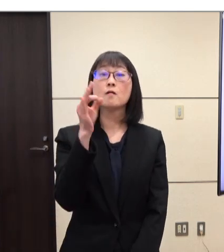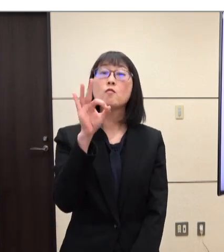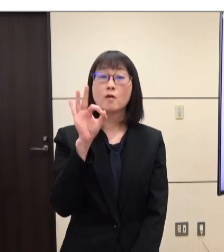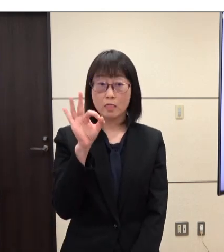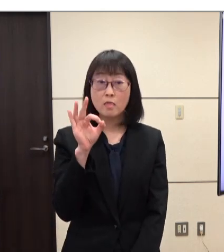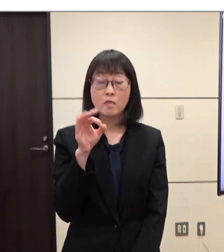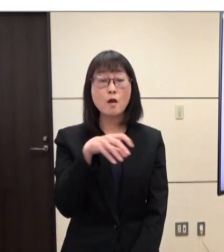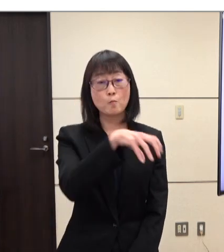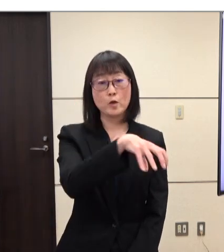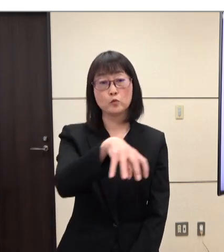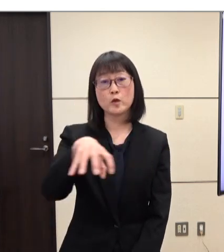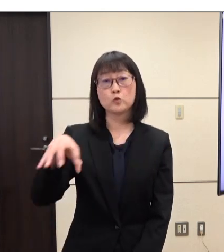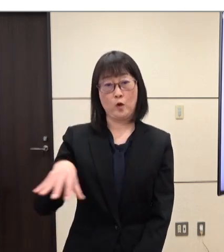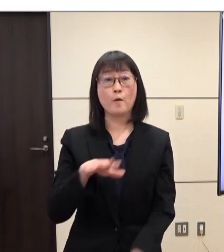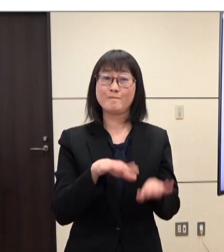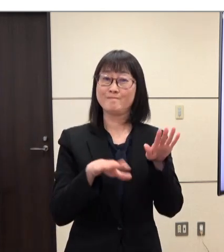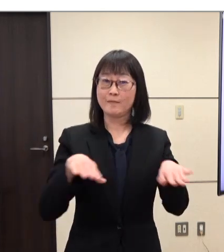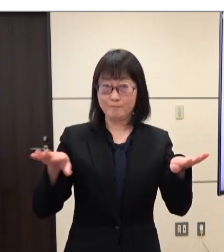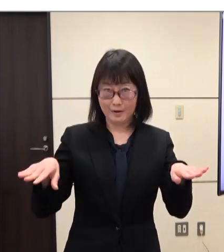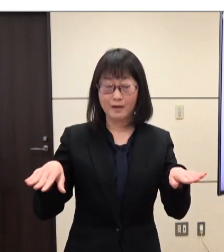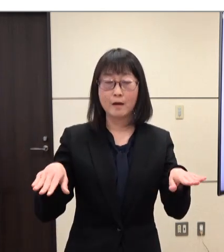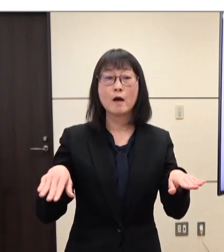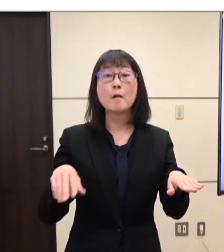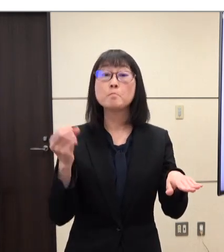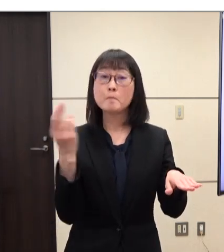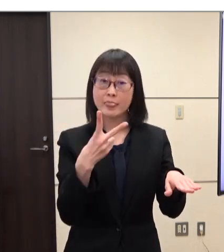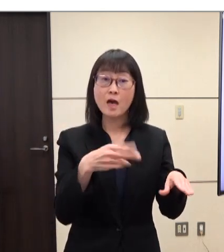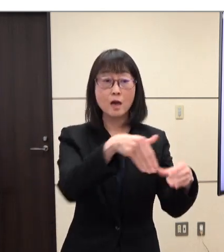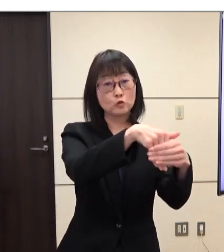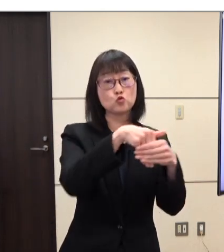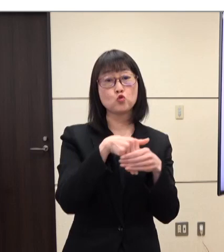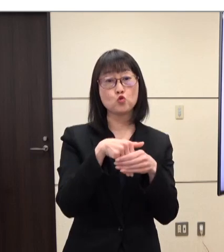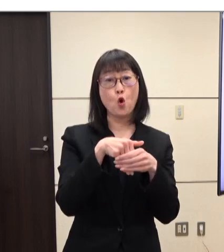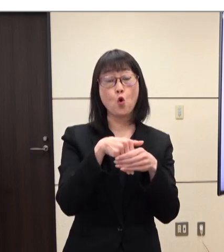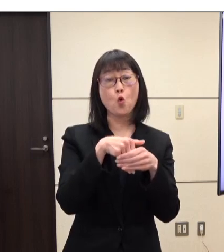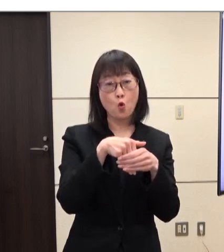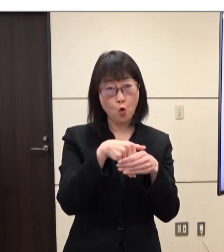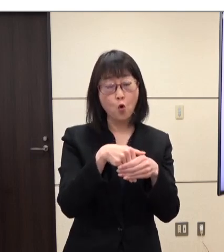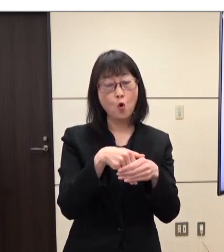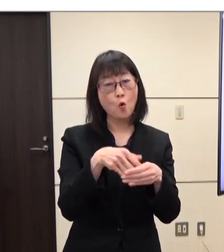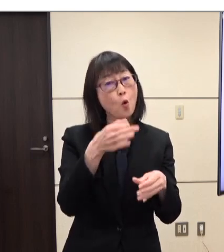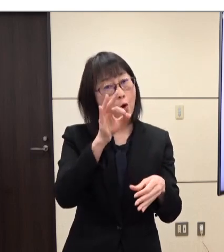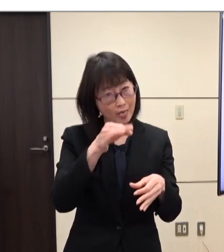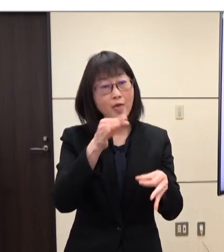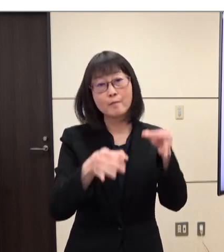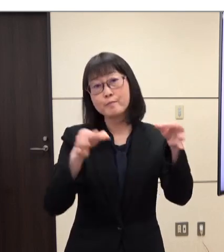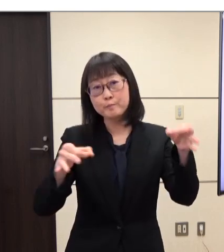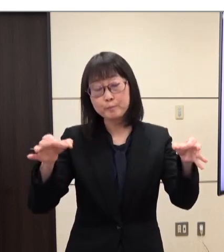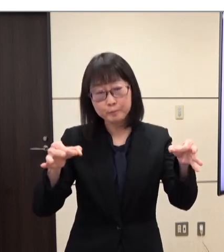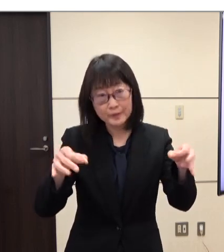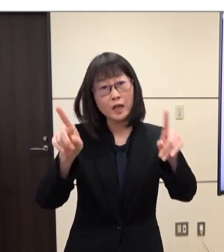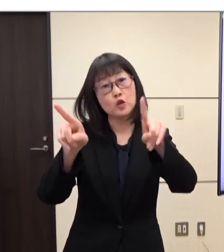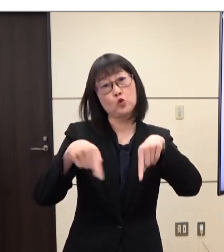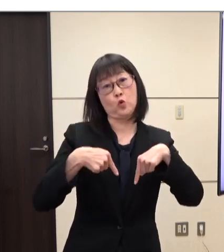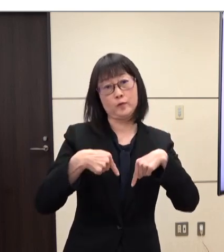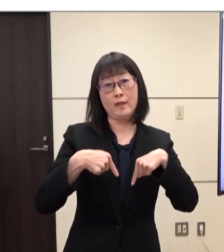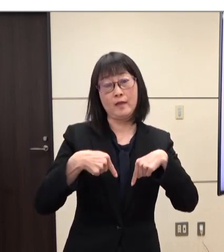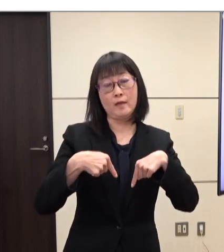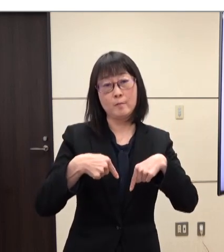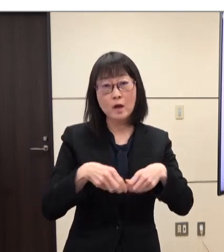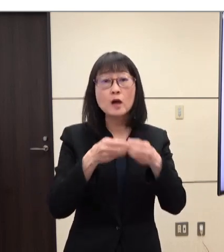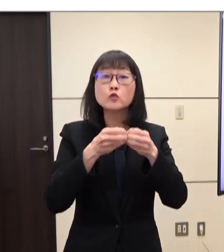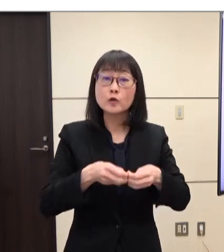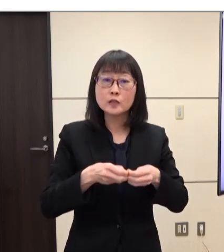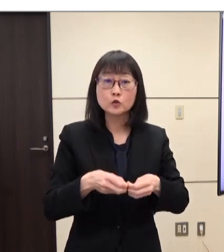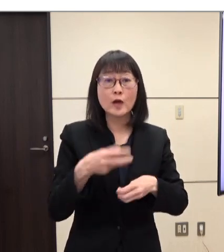なりますし、収入基準によって変わってまいります。詳しくは市の住宅政策課にお問い合わせをいただ